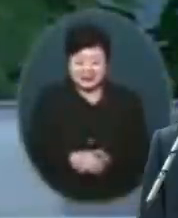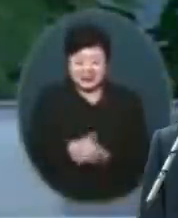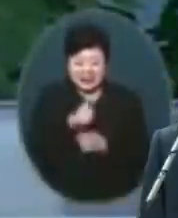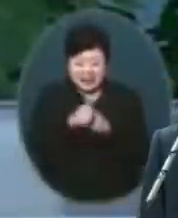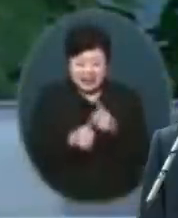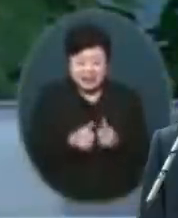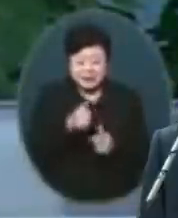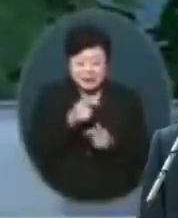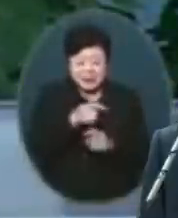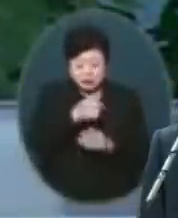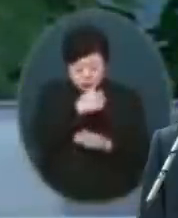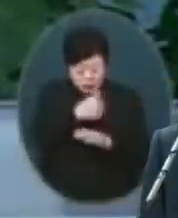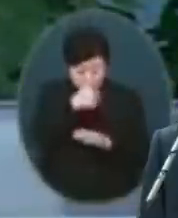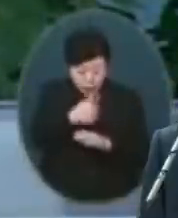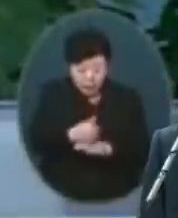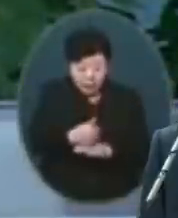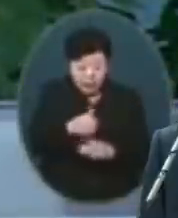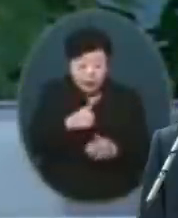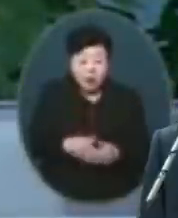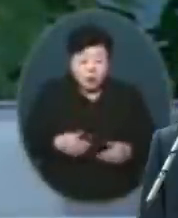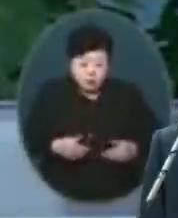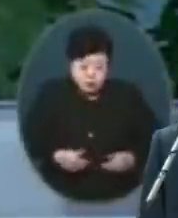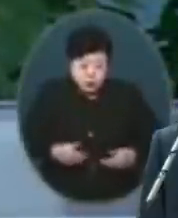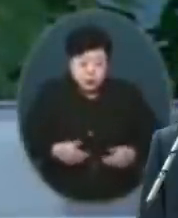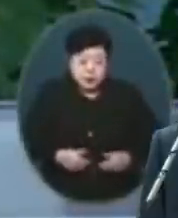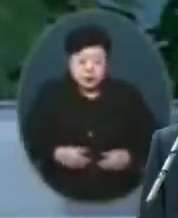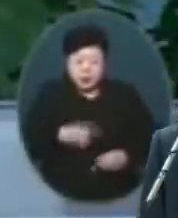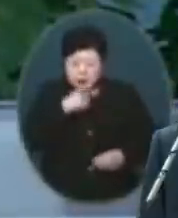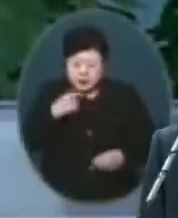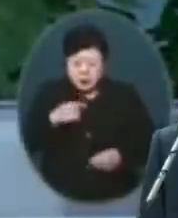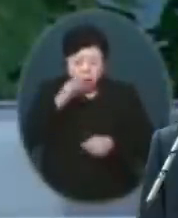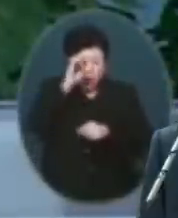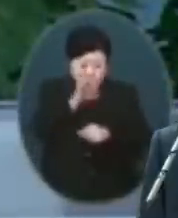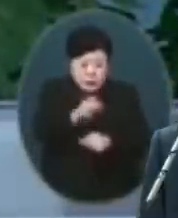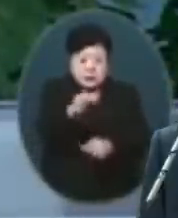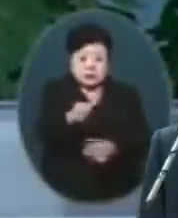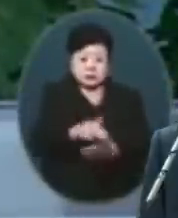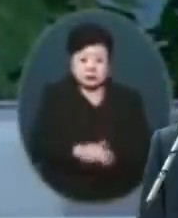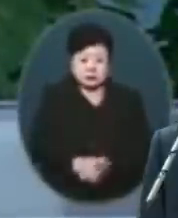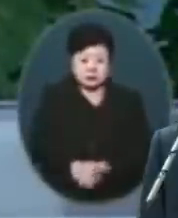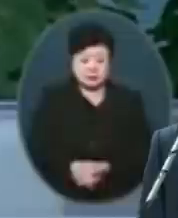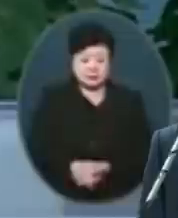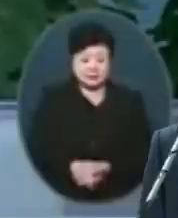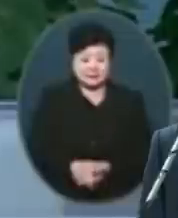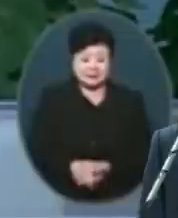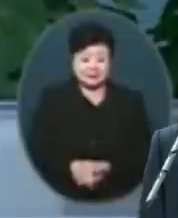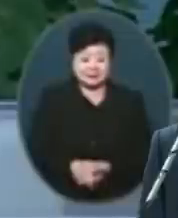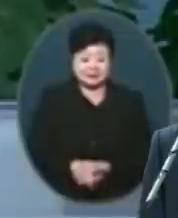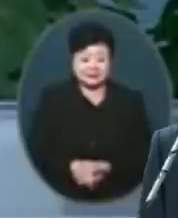그 아들 예수 그리스도의 피로 값주고 사신 것입니다.